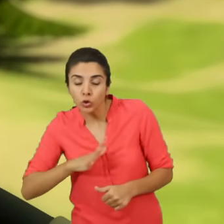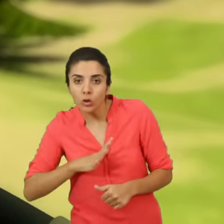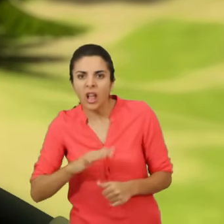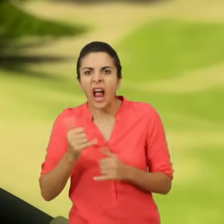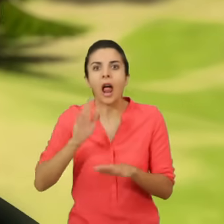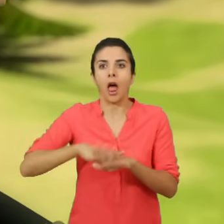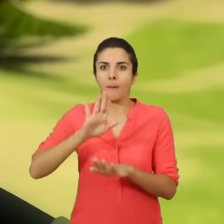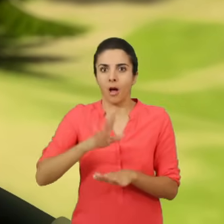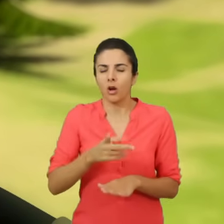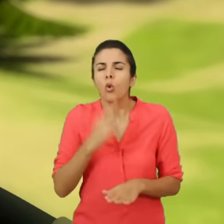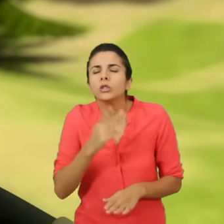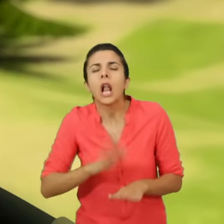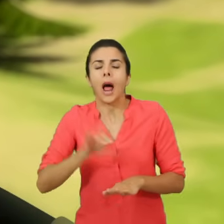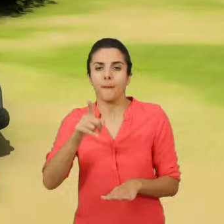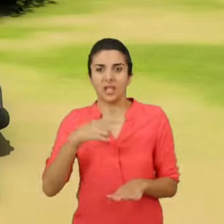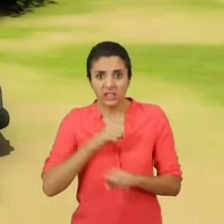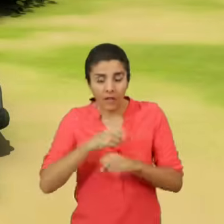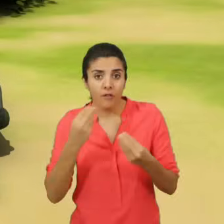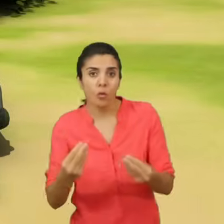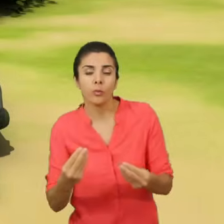İstemem. O zaman çeneni kapa!